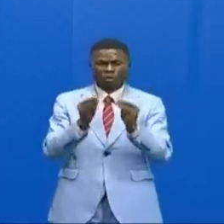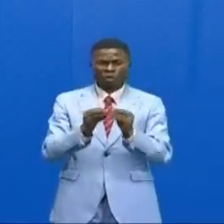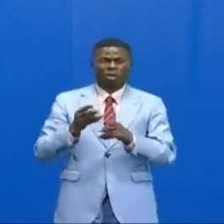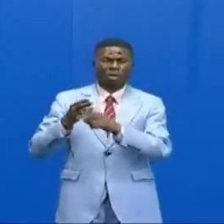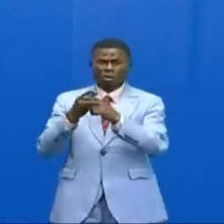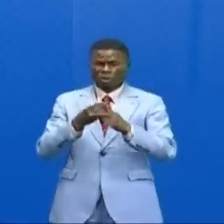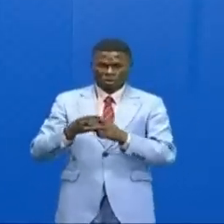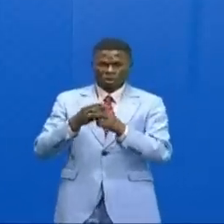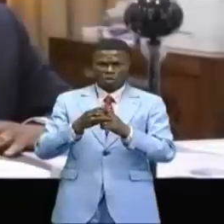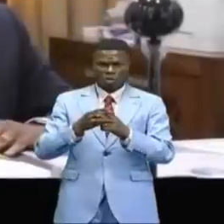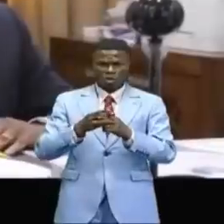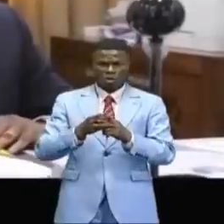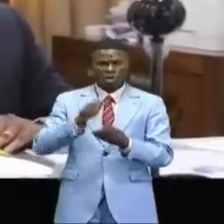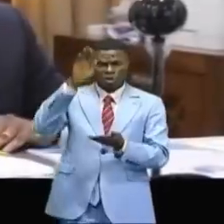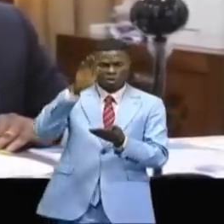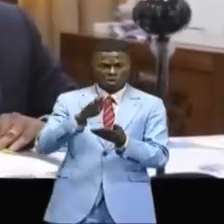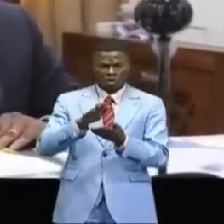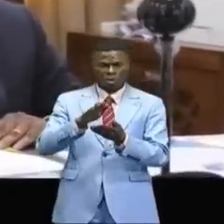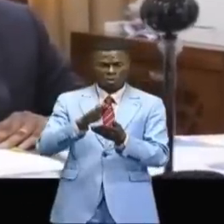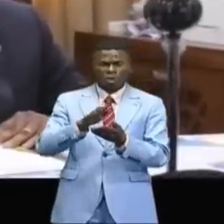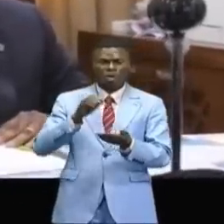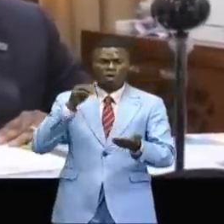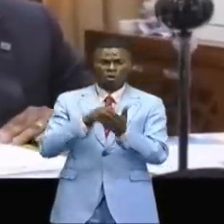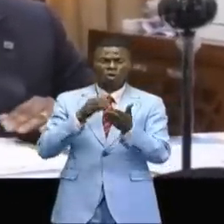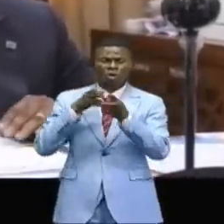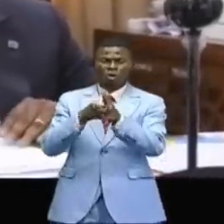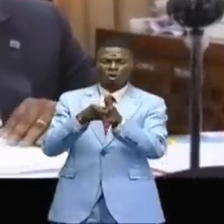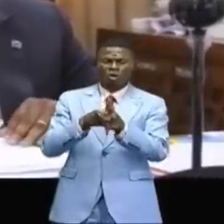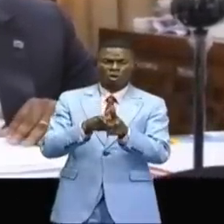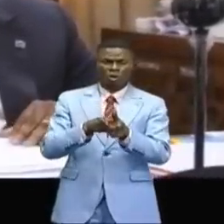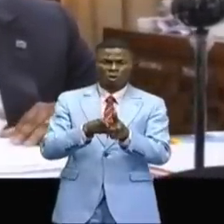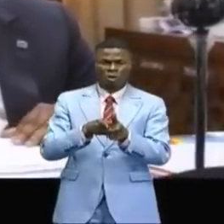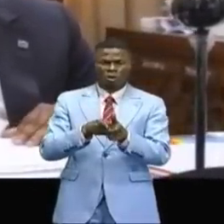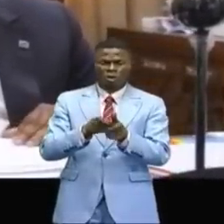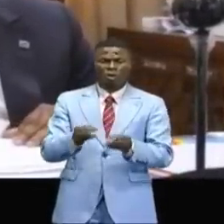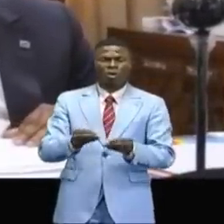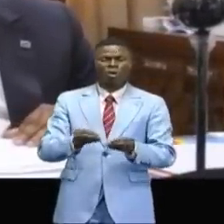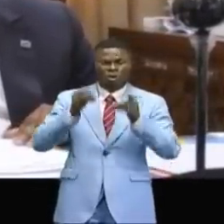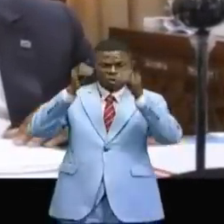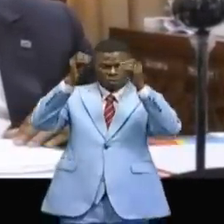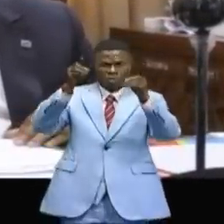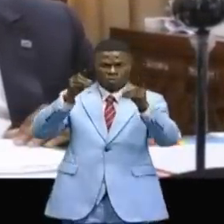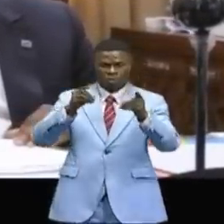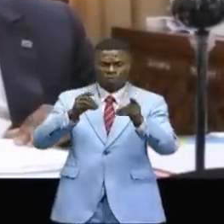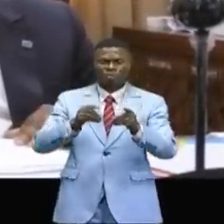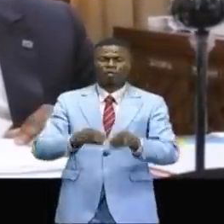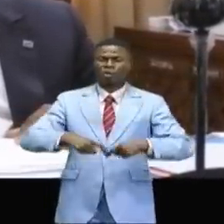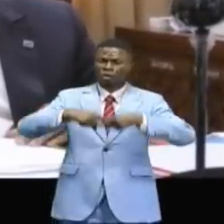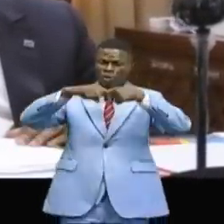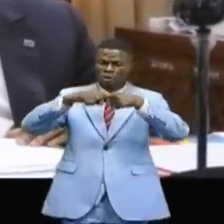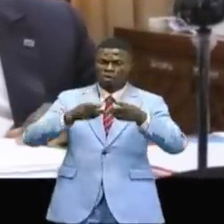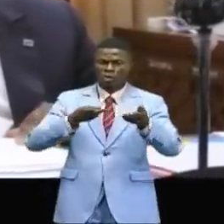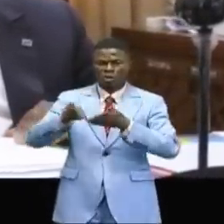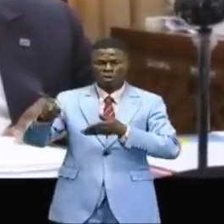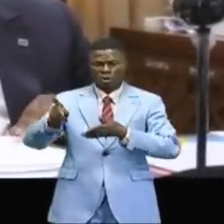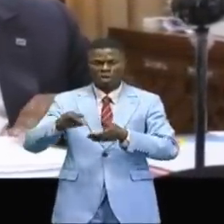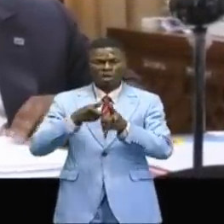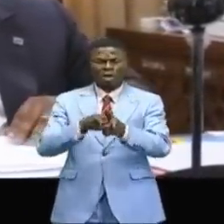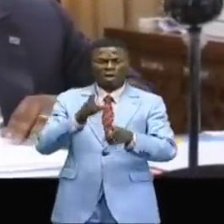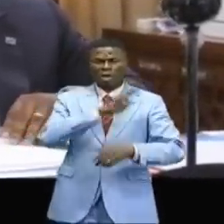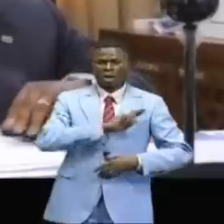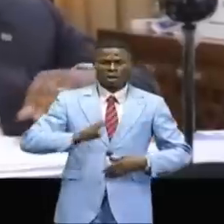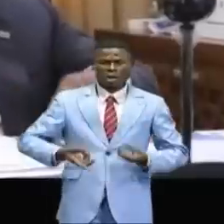sécurité réduisant l'embargo contre les armes en République, reconduisant plutôt l'embargo contre les armes en République démocratique du